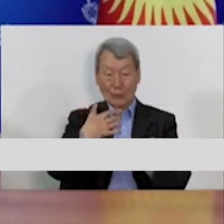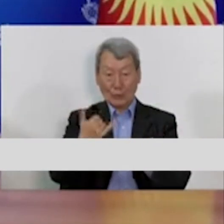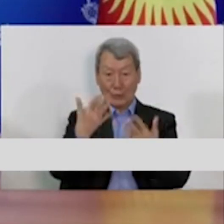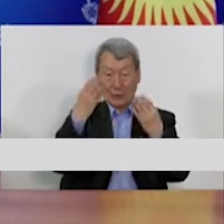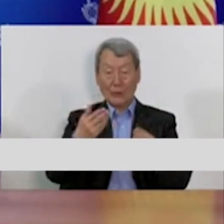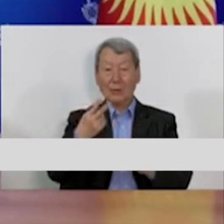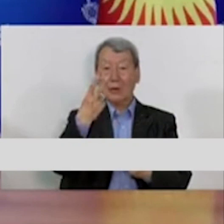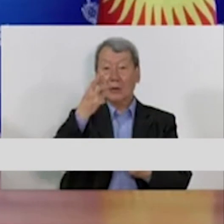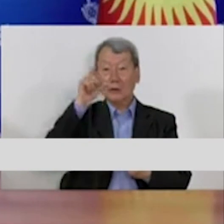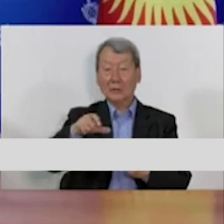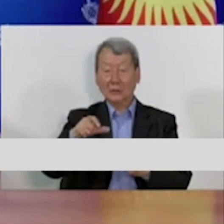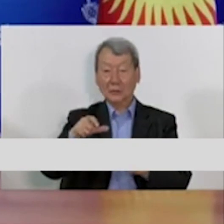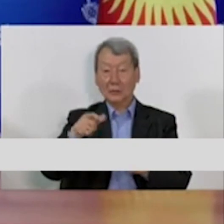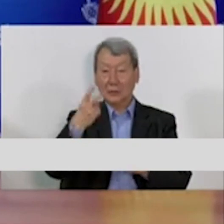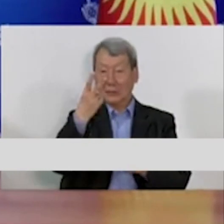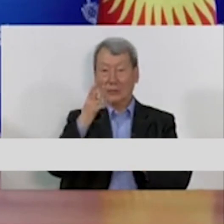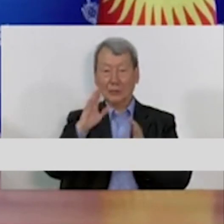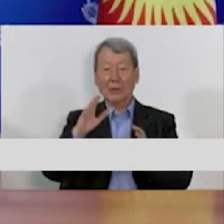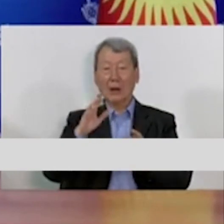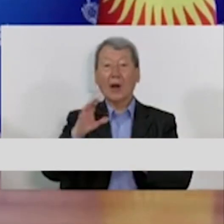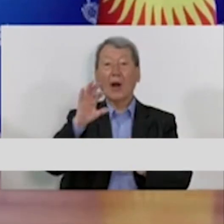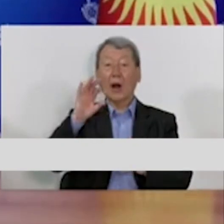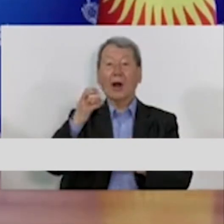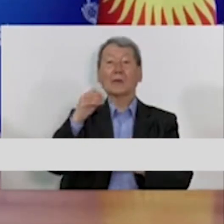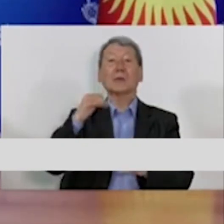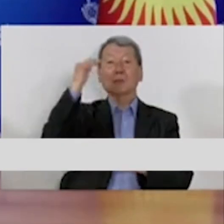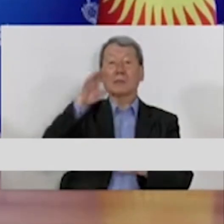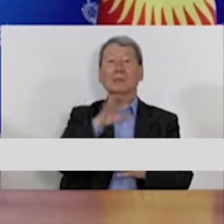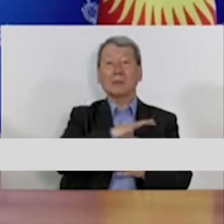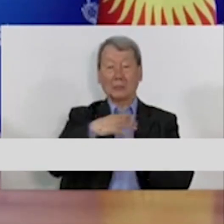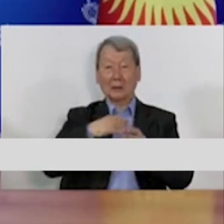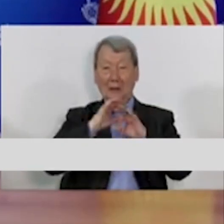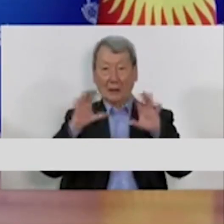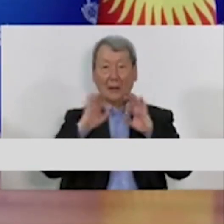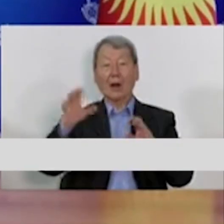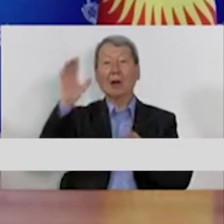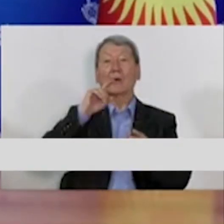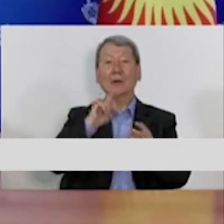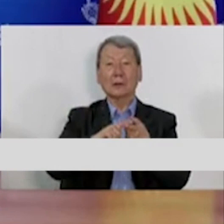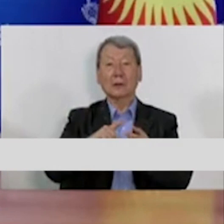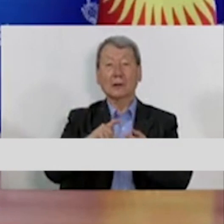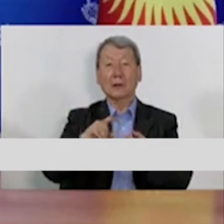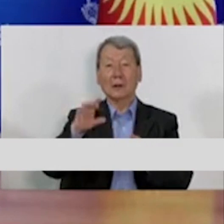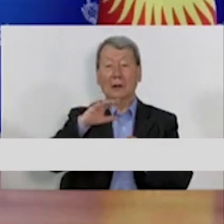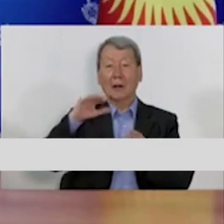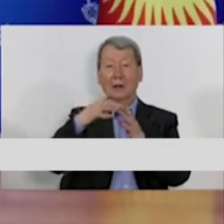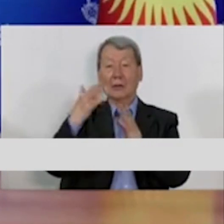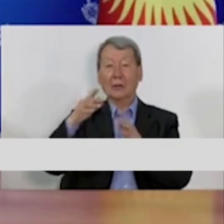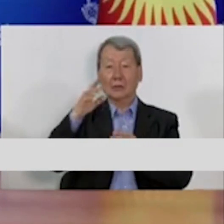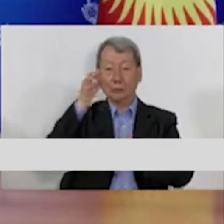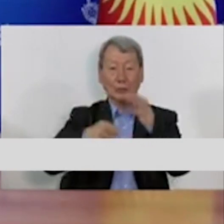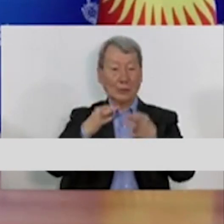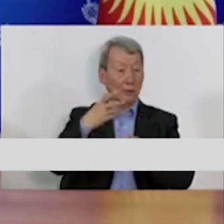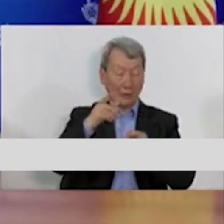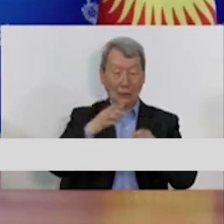болгону 2 гана кылмыштын бети ачылбай турат. Ал эми жоруктардын баары өздүгү менен жарашканы жарашып, айрымдарын сотко